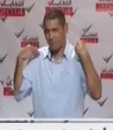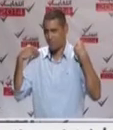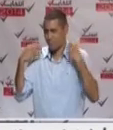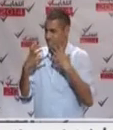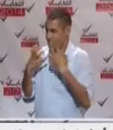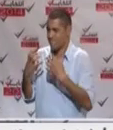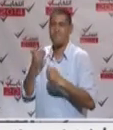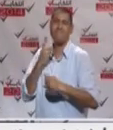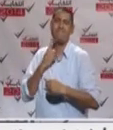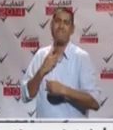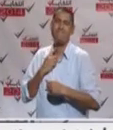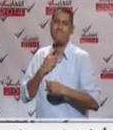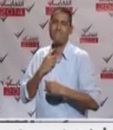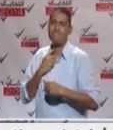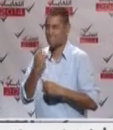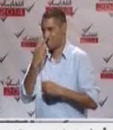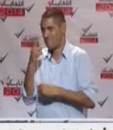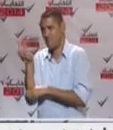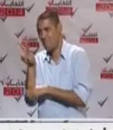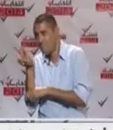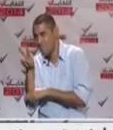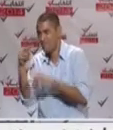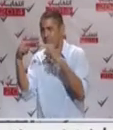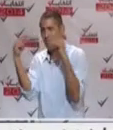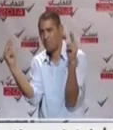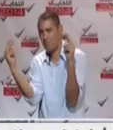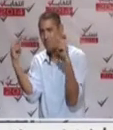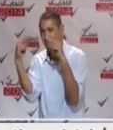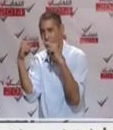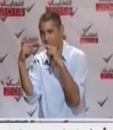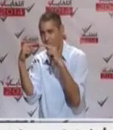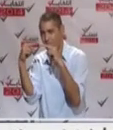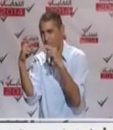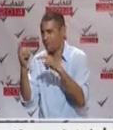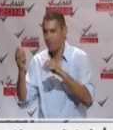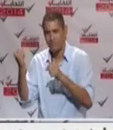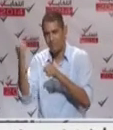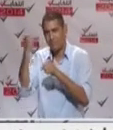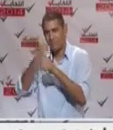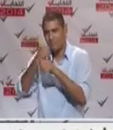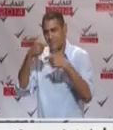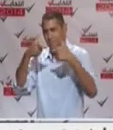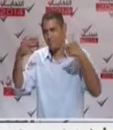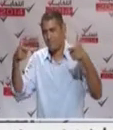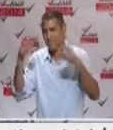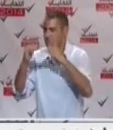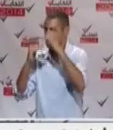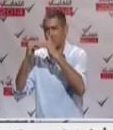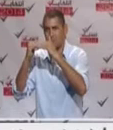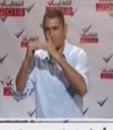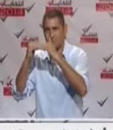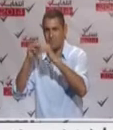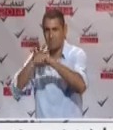حركاتها وحركه جسرها المتحرك طالبين التعجيل بتنفيذ مشاريع المخططه لازدهار هذه